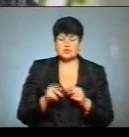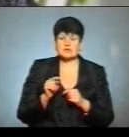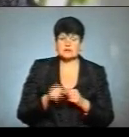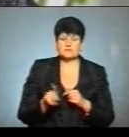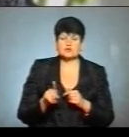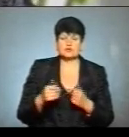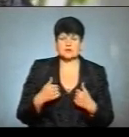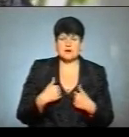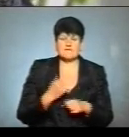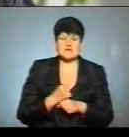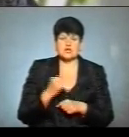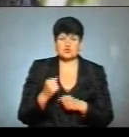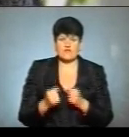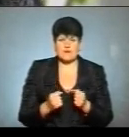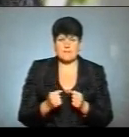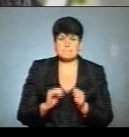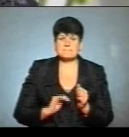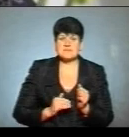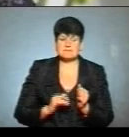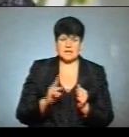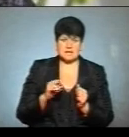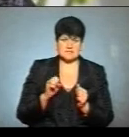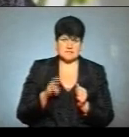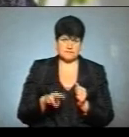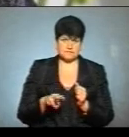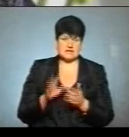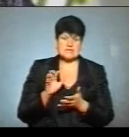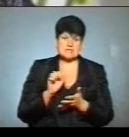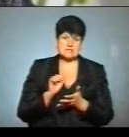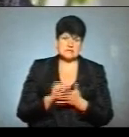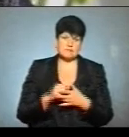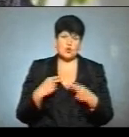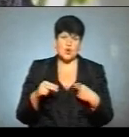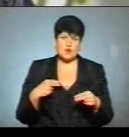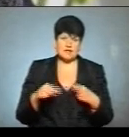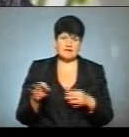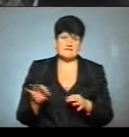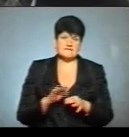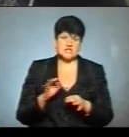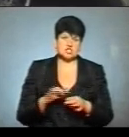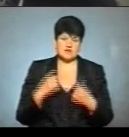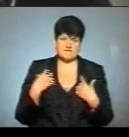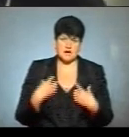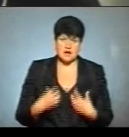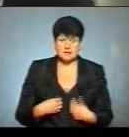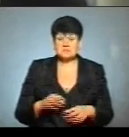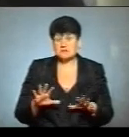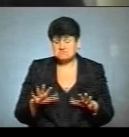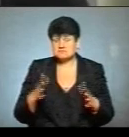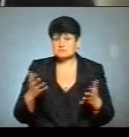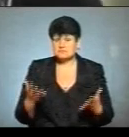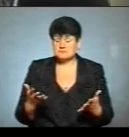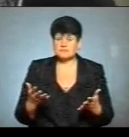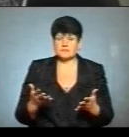я влаштувалася підприємцем, займаюся торгівлею вишиванками. Так склалося,